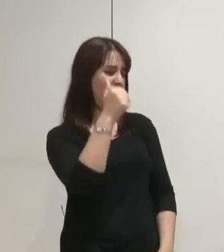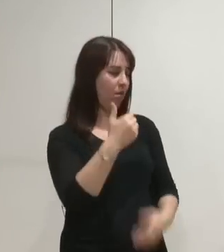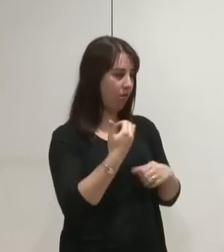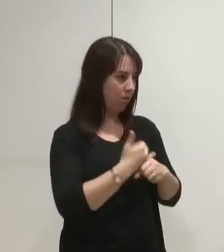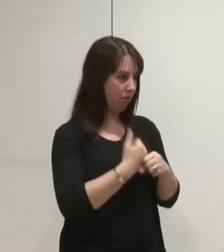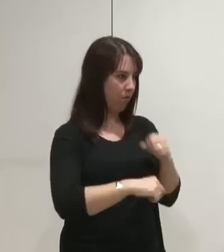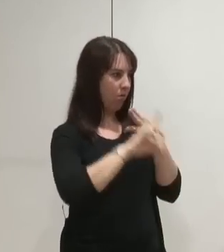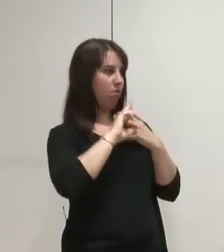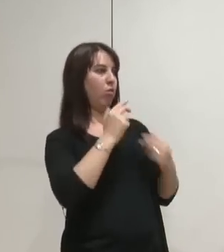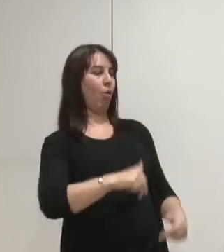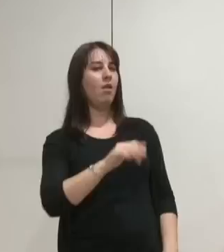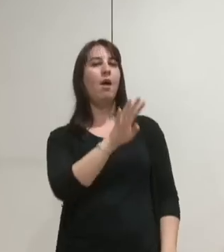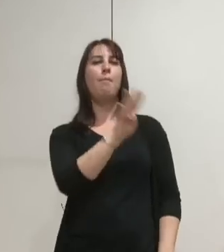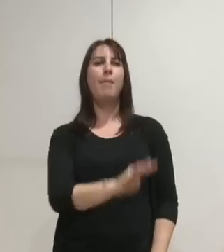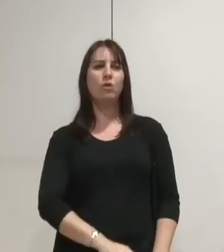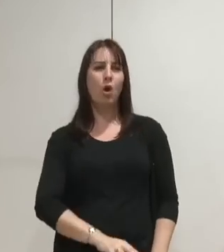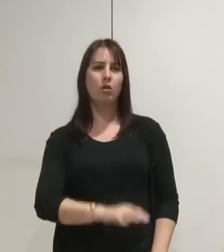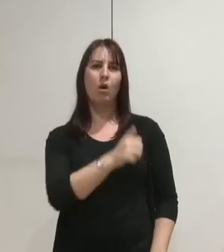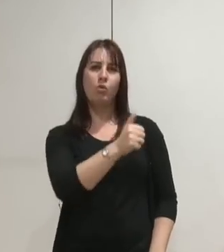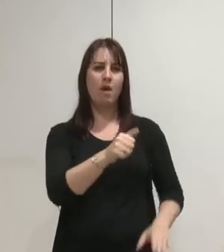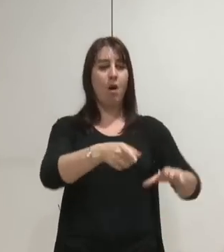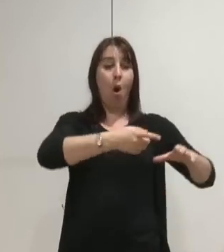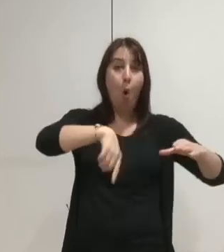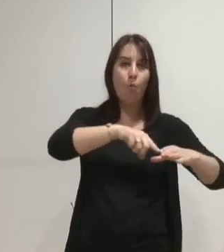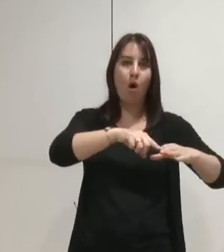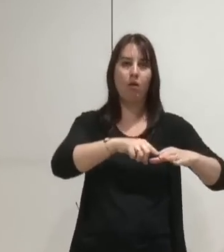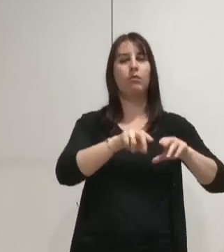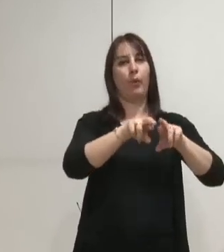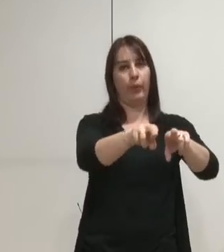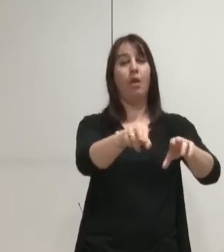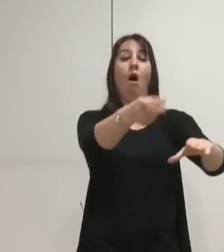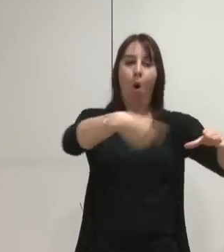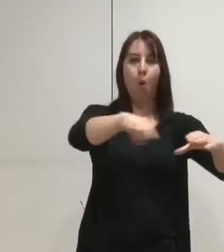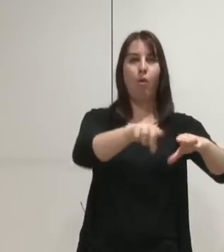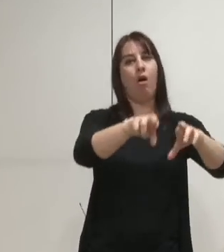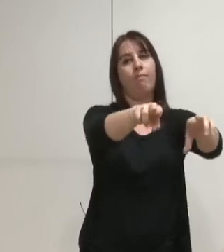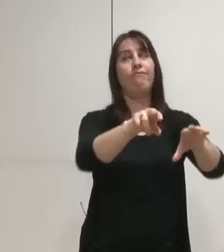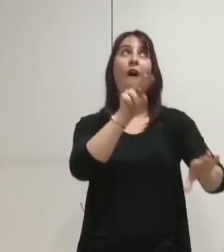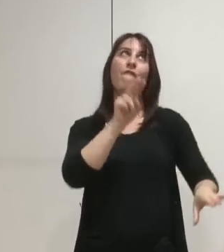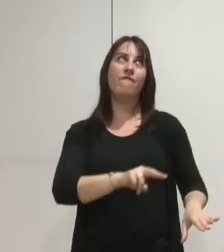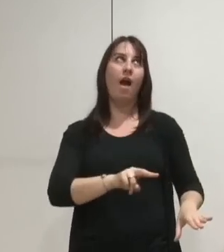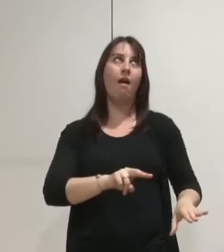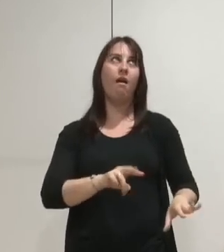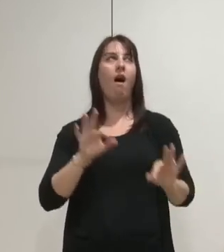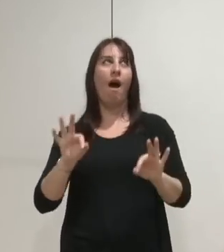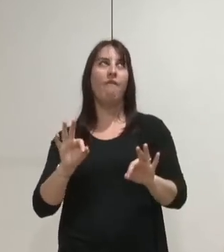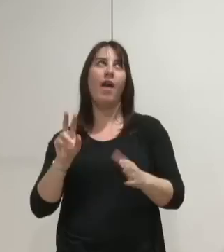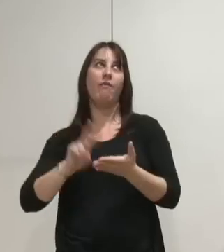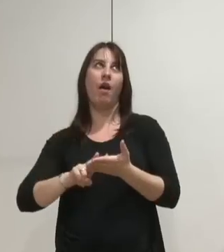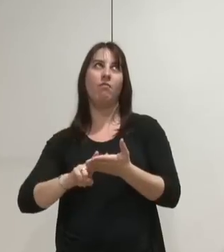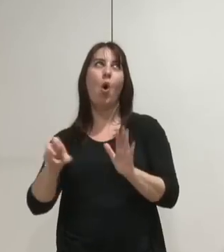celui de de Barcelone pour l'information il est coupé par des rond-points donc ce qui fait que techniquement on peut dire que Sud Grable est quand même plus